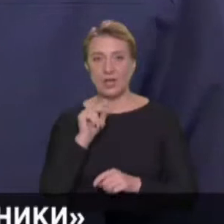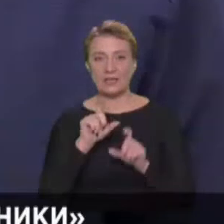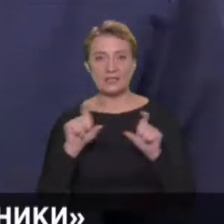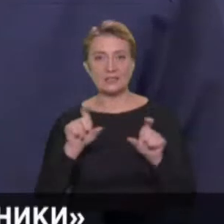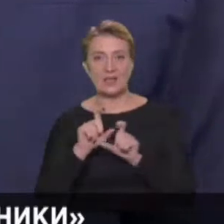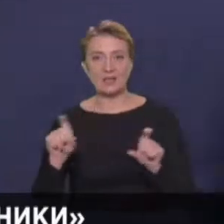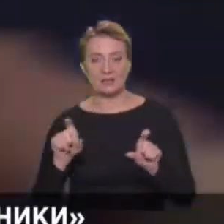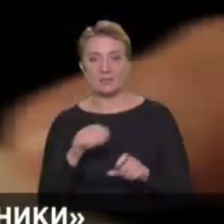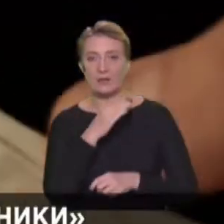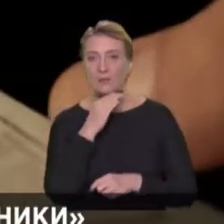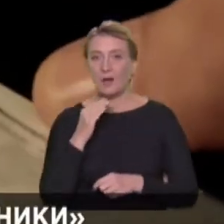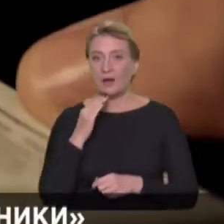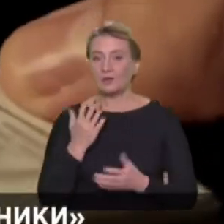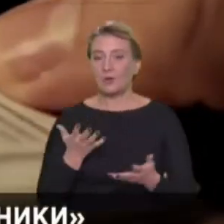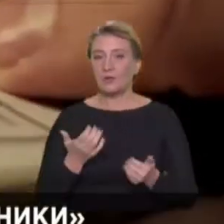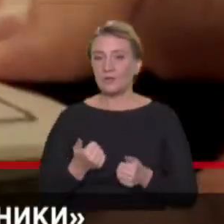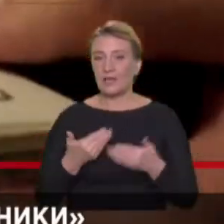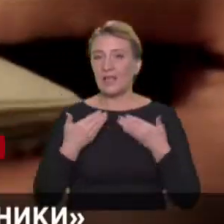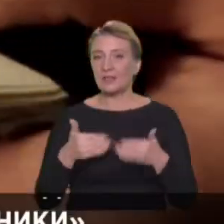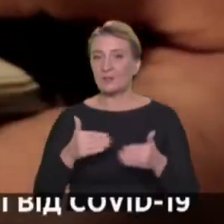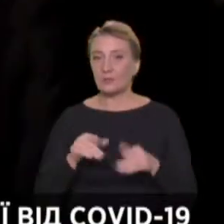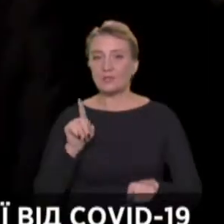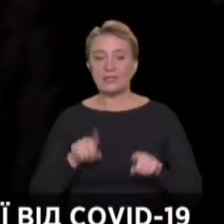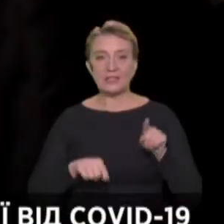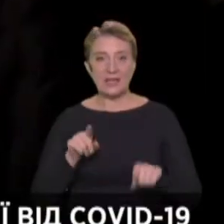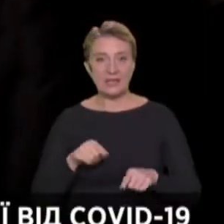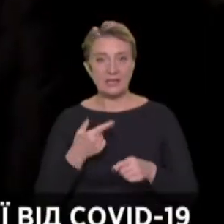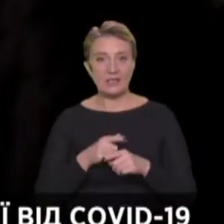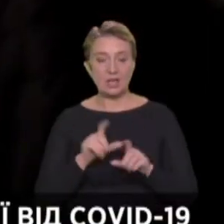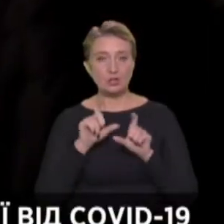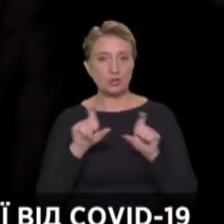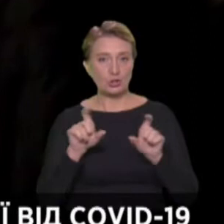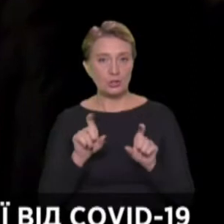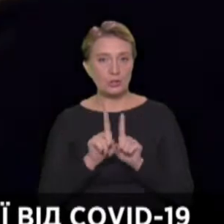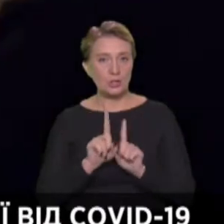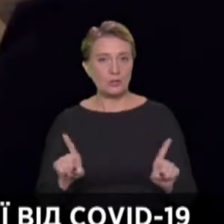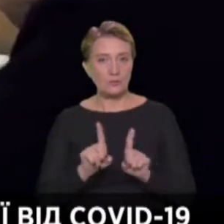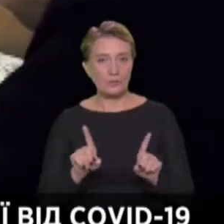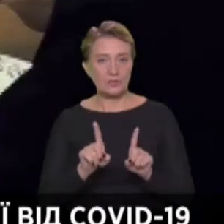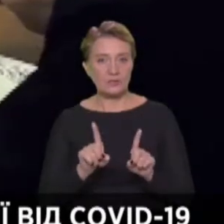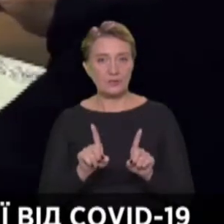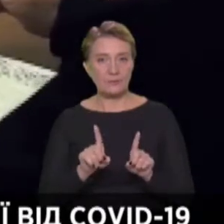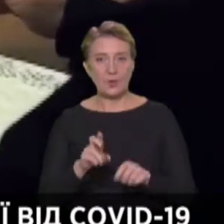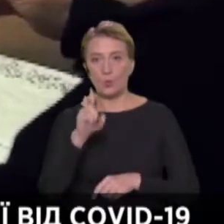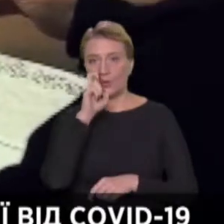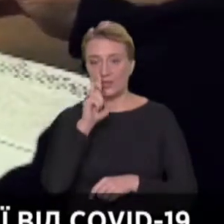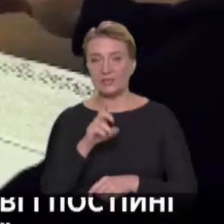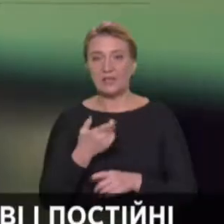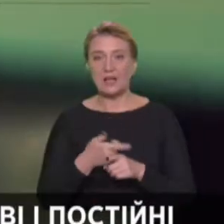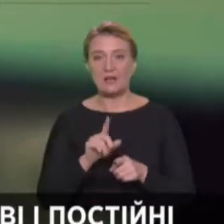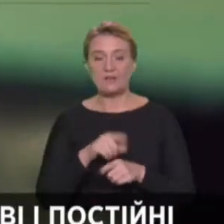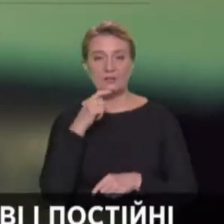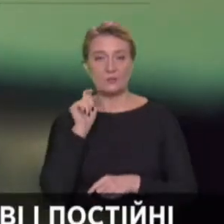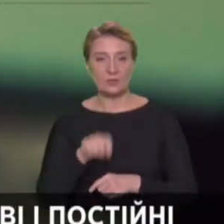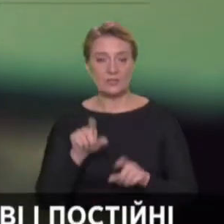багато з нього взявши. На випускників деяких духовних шкіл має доволі специфічний попит українська держава. Саме через це